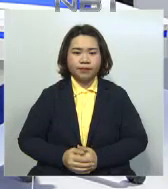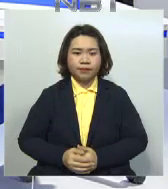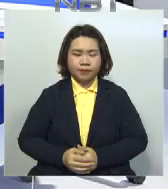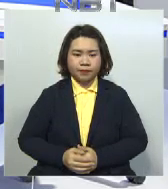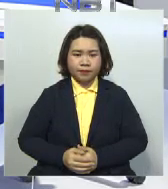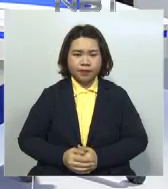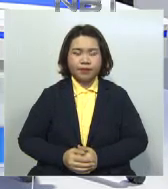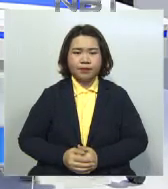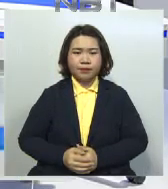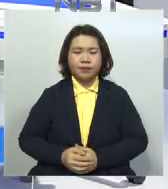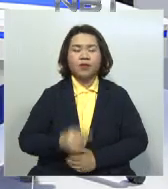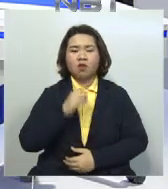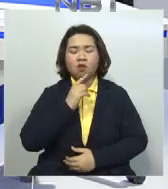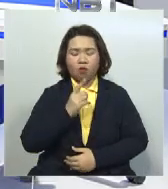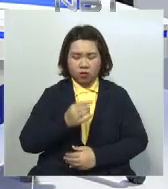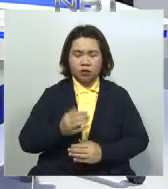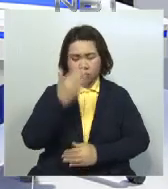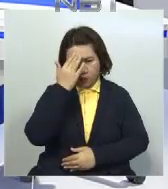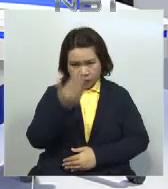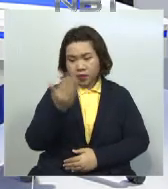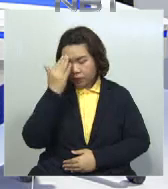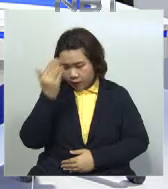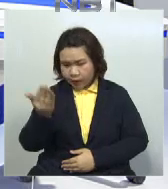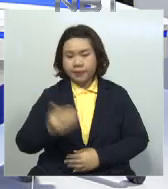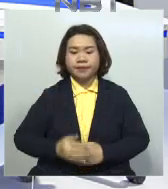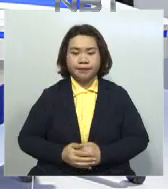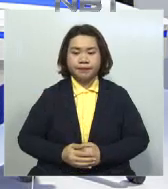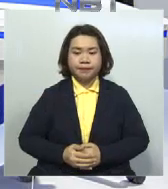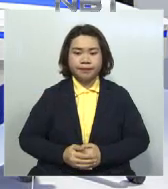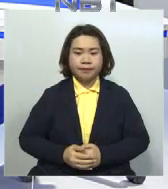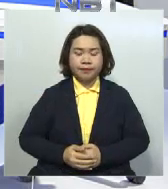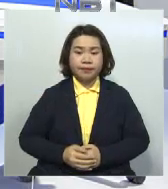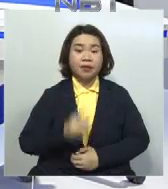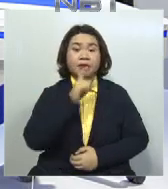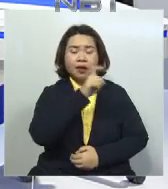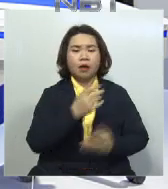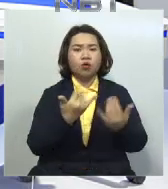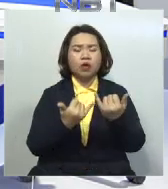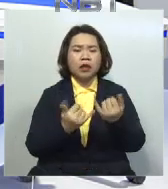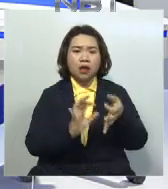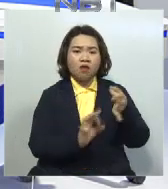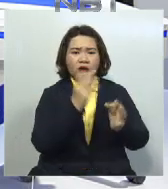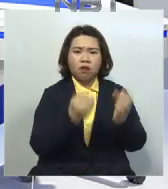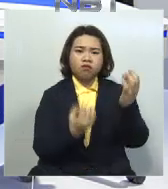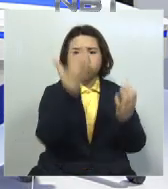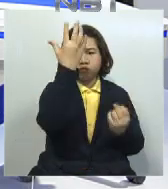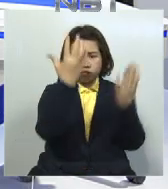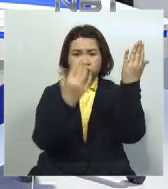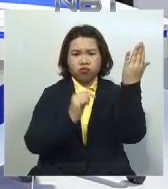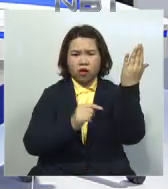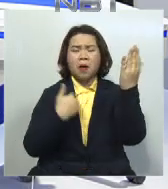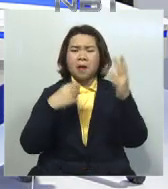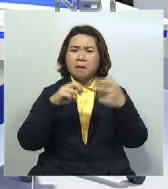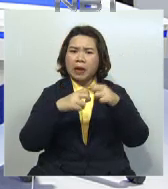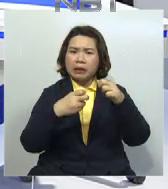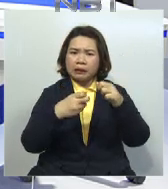สวัสดีครับสวัสดีครับคุณกองแก้วคุณสุพนันท์ครับ ครับท่านครับตอนนี้สถานการณ์ไฟป่าในพื้นที่ภาคเหนือจุดไหน ได้ยินครับผมได้ยินครับท่าน